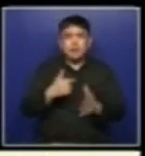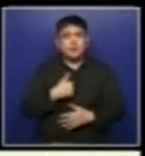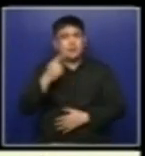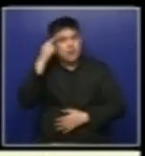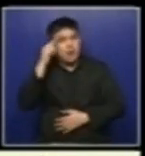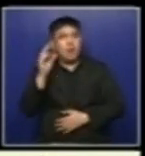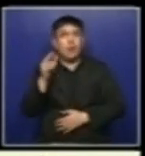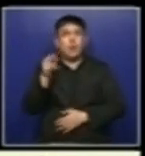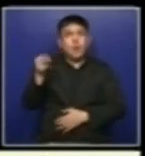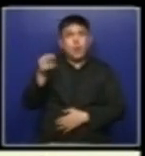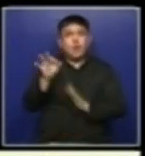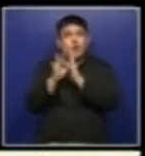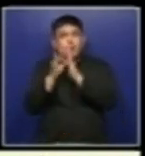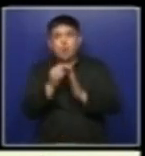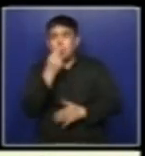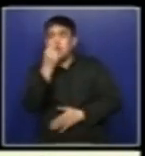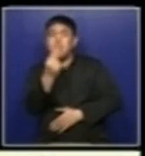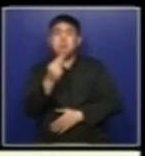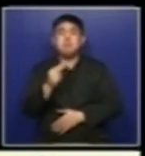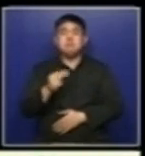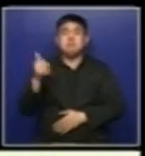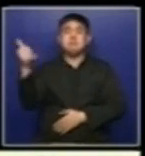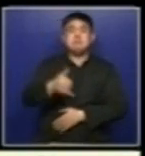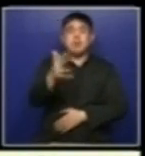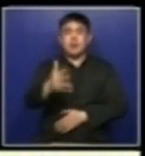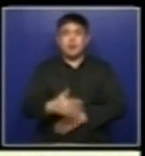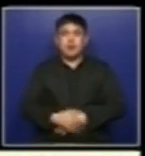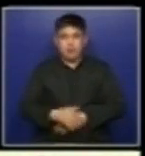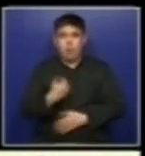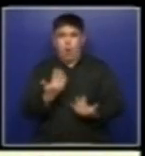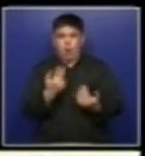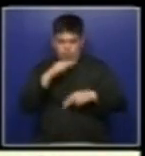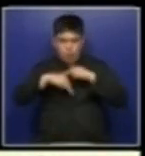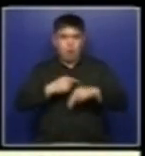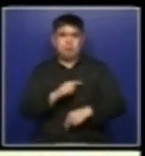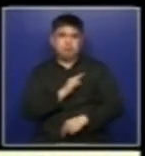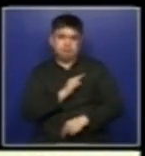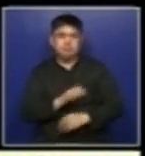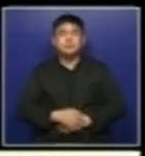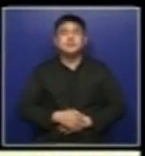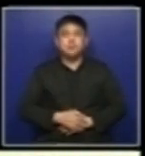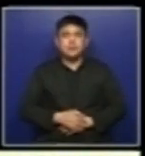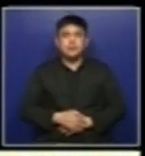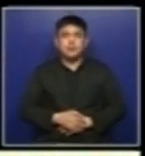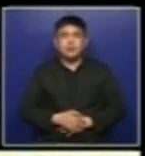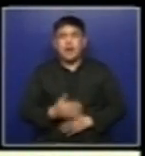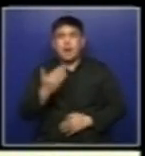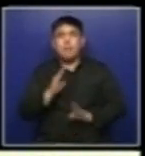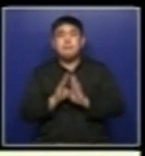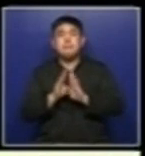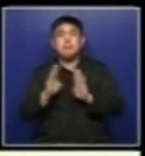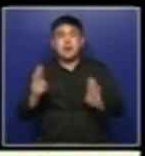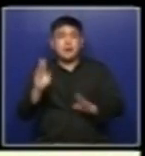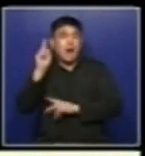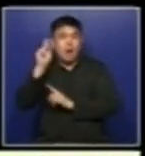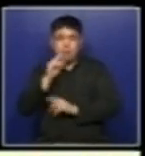ชียลแล้วก็หาว่าเจ้าที่ไปเดี๋ยวผมไปสอบสวนอีกที เจ้าหน้าที่ไปแล้วทำไมยังเปิดได้อยู ่ เ